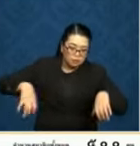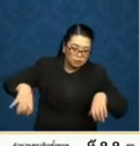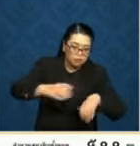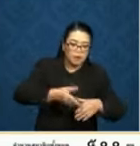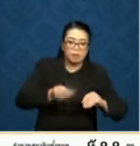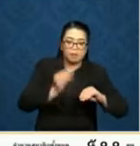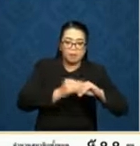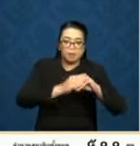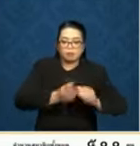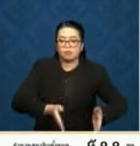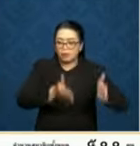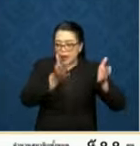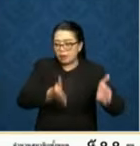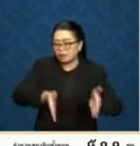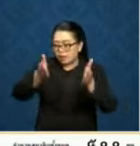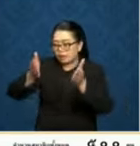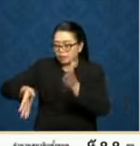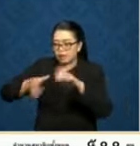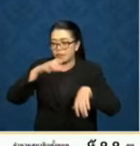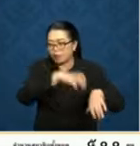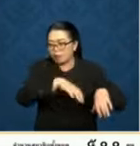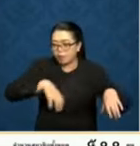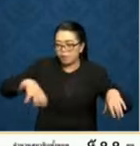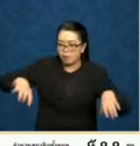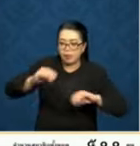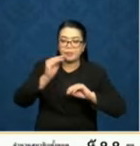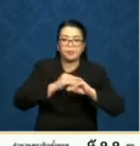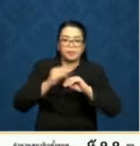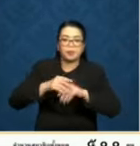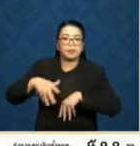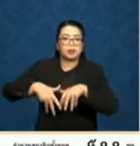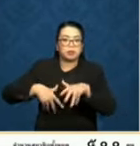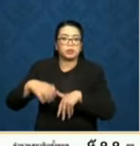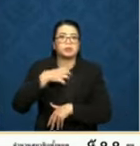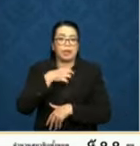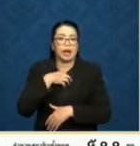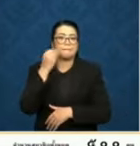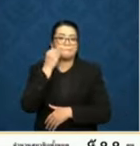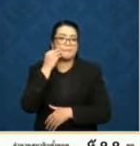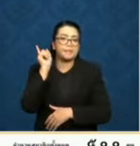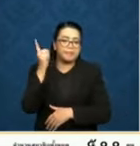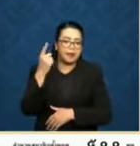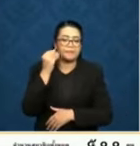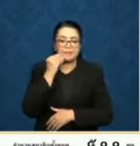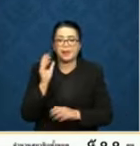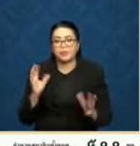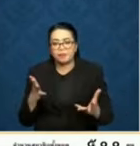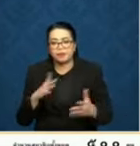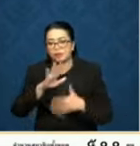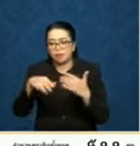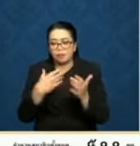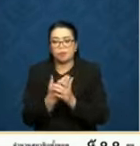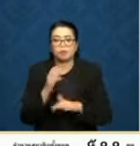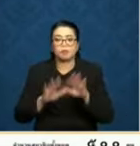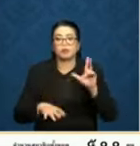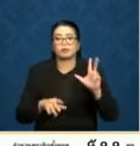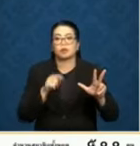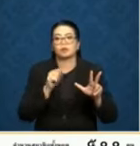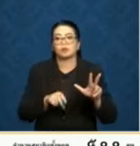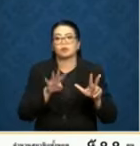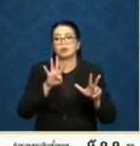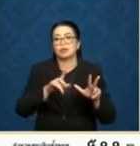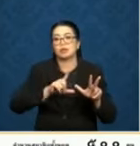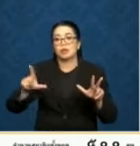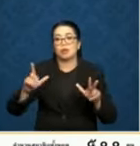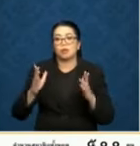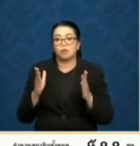ป 16-16จนถึป 18-09มีจำนวนประชากรทจะต้องการที่อยู่ประมาณ 3.4 ลานครั